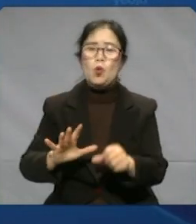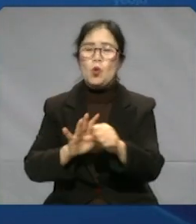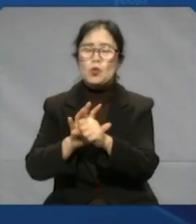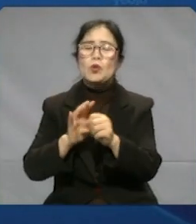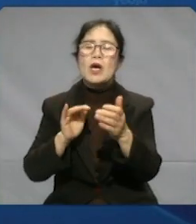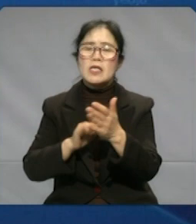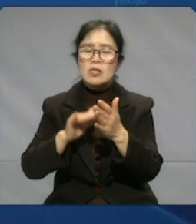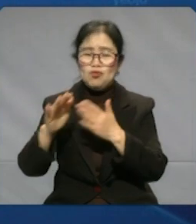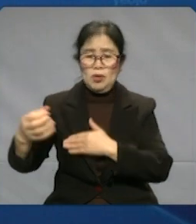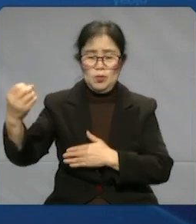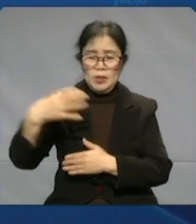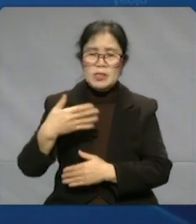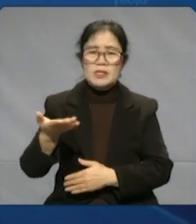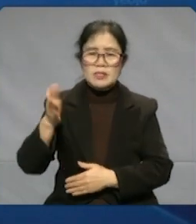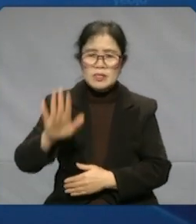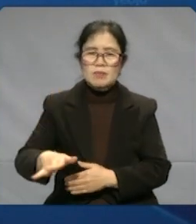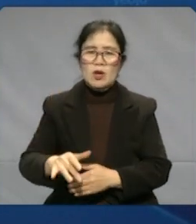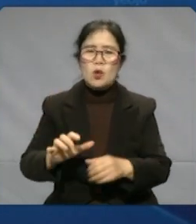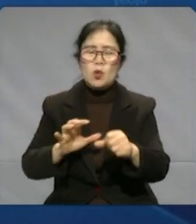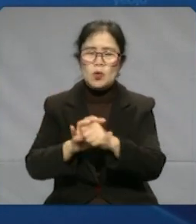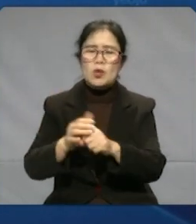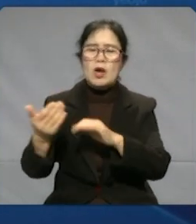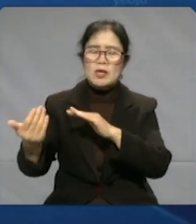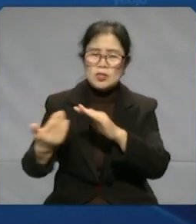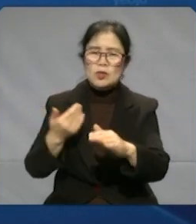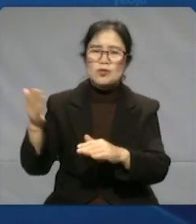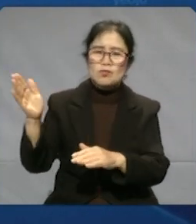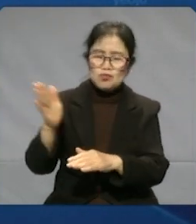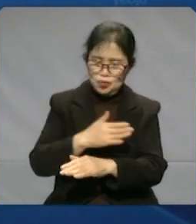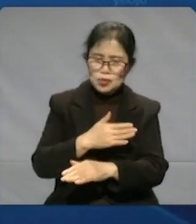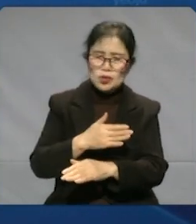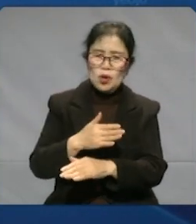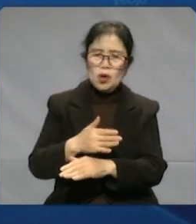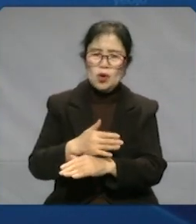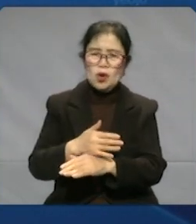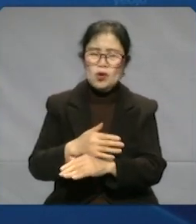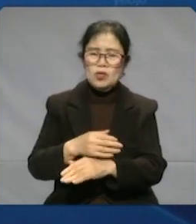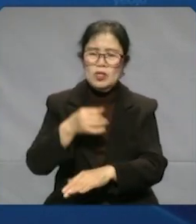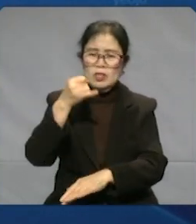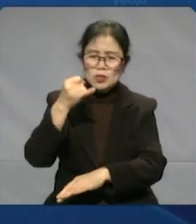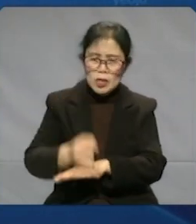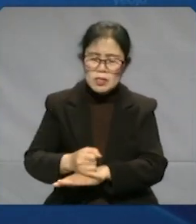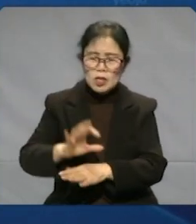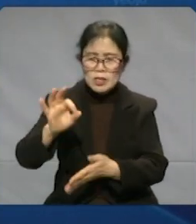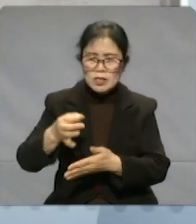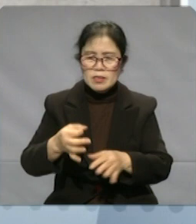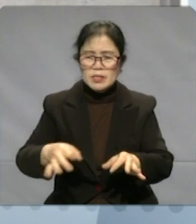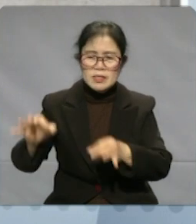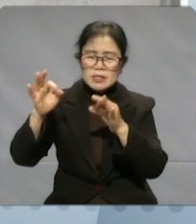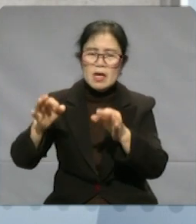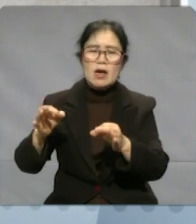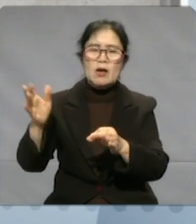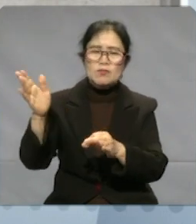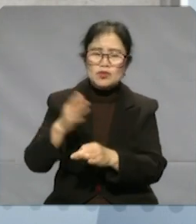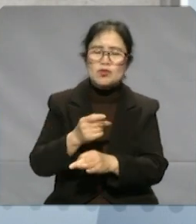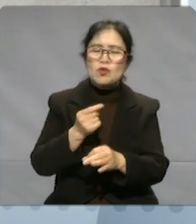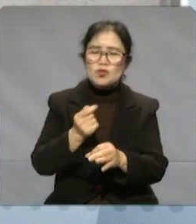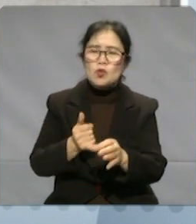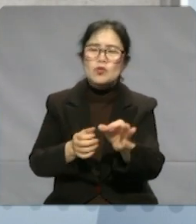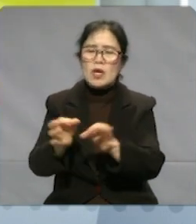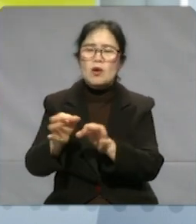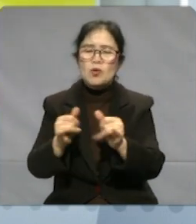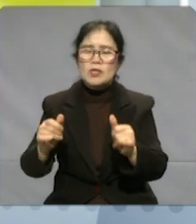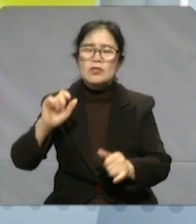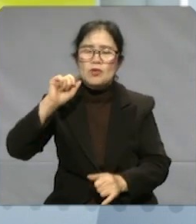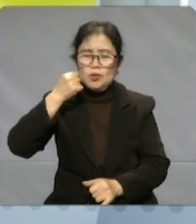이후라고 말씀하셨지만 코로나 이전부터 소위 최저임금 인상 이 시기부터 해서 소상공인이 대단히 어려운